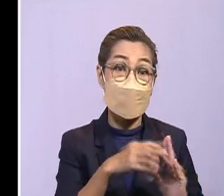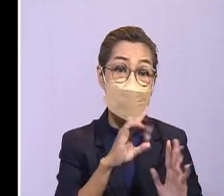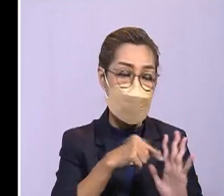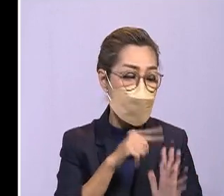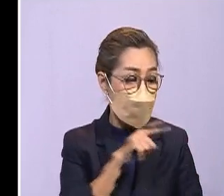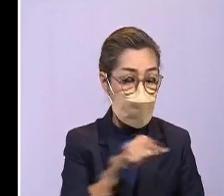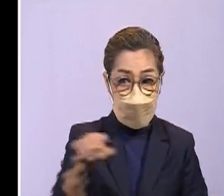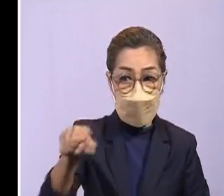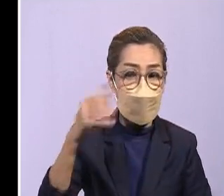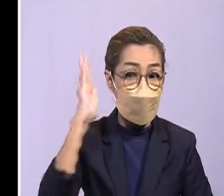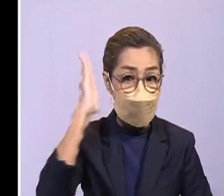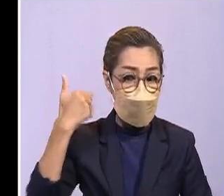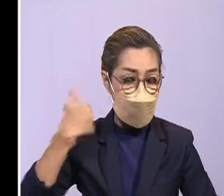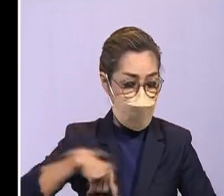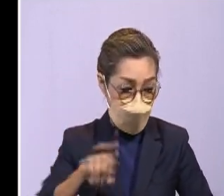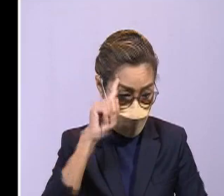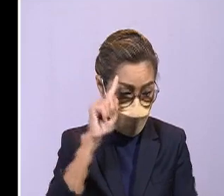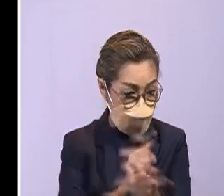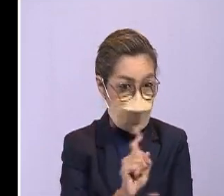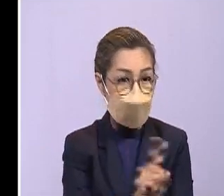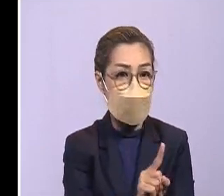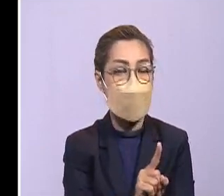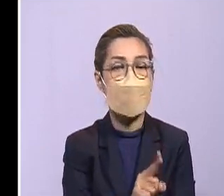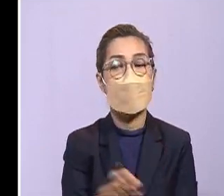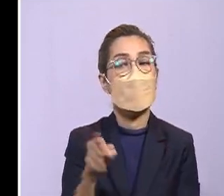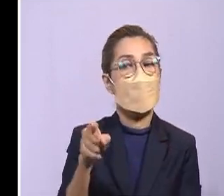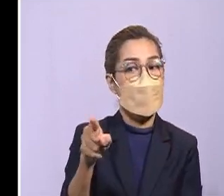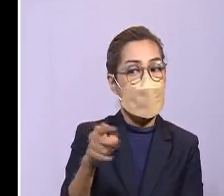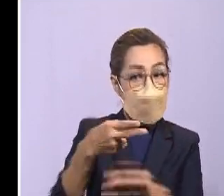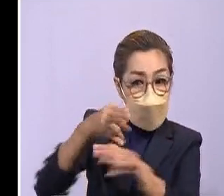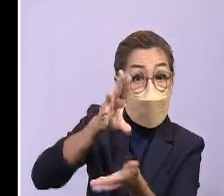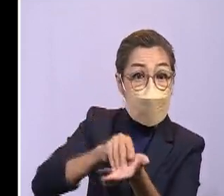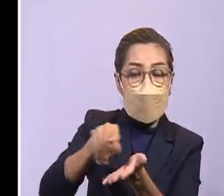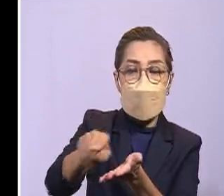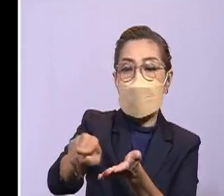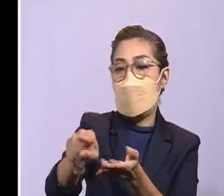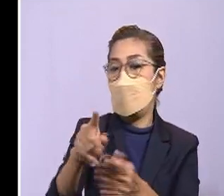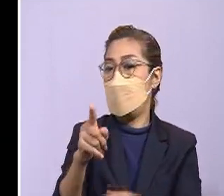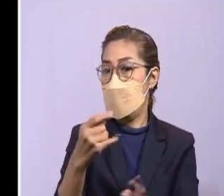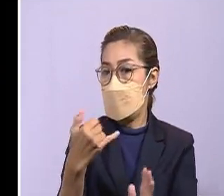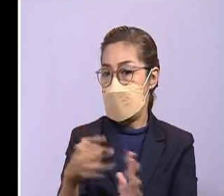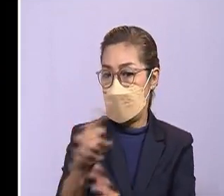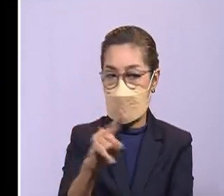คดีในข้อหาข่มขู่ให้ผู้อื่นตกใจกลัวข้อหาทำร้ายร่างก